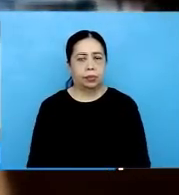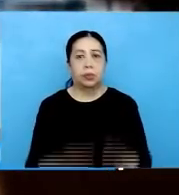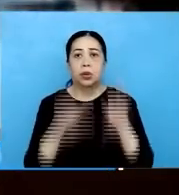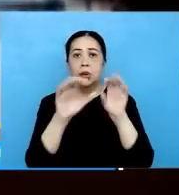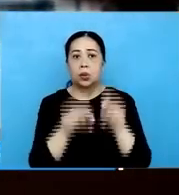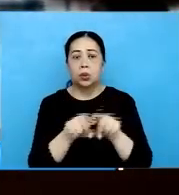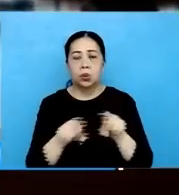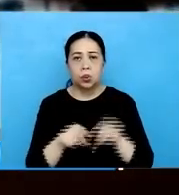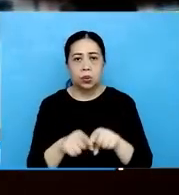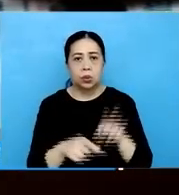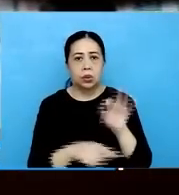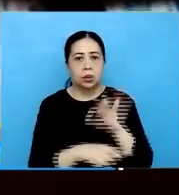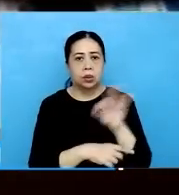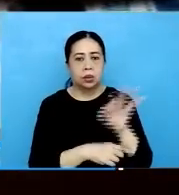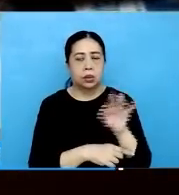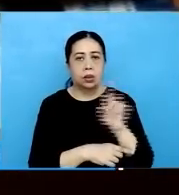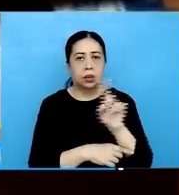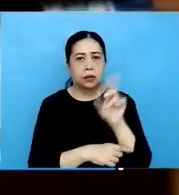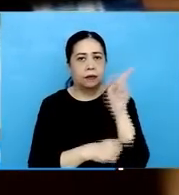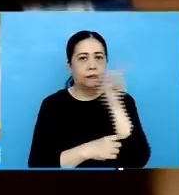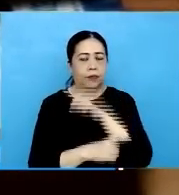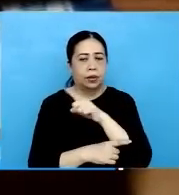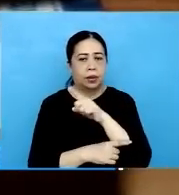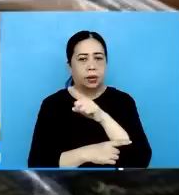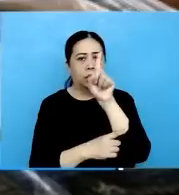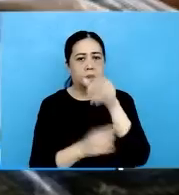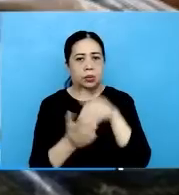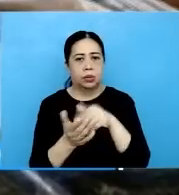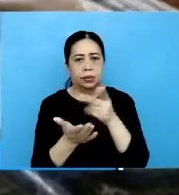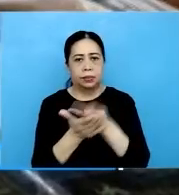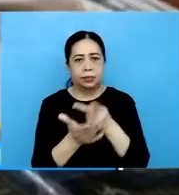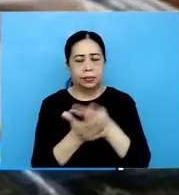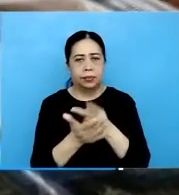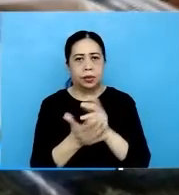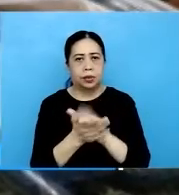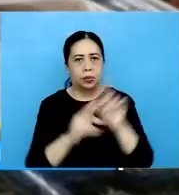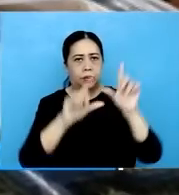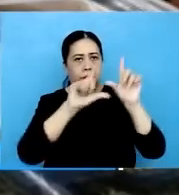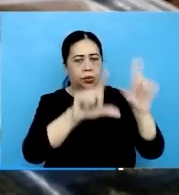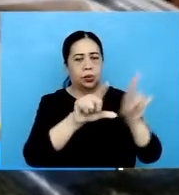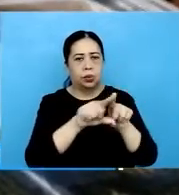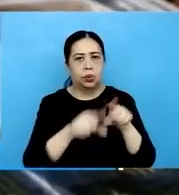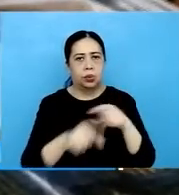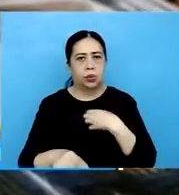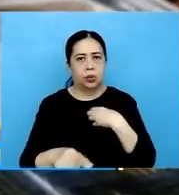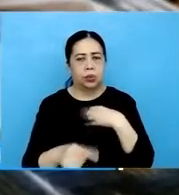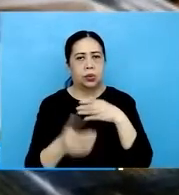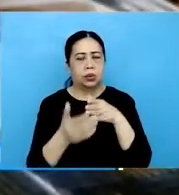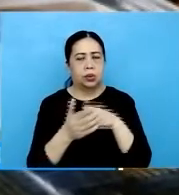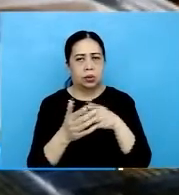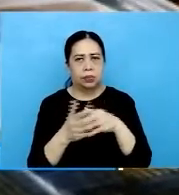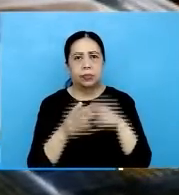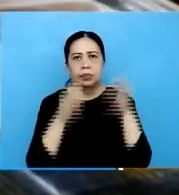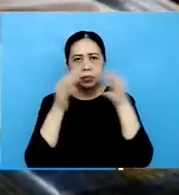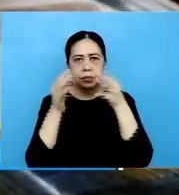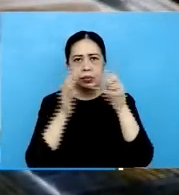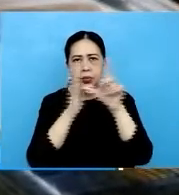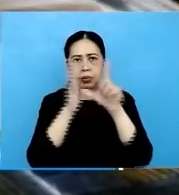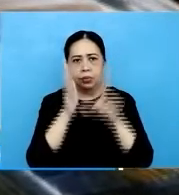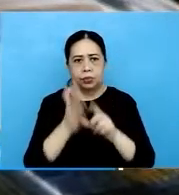ng 69 na piraso ng pekeng 1,000 peso bill. Mahaharap din siya sa reklamong paglabag sa Comprehensive Dangerous Drugs